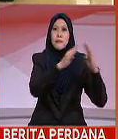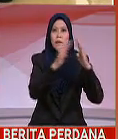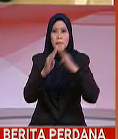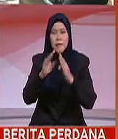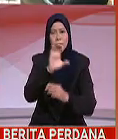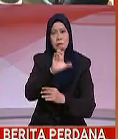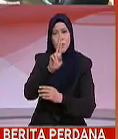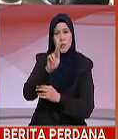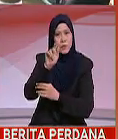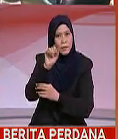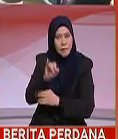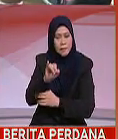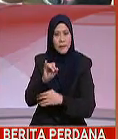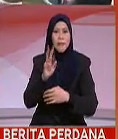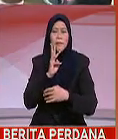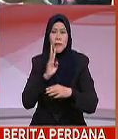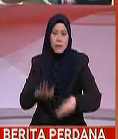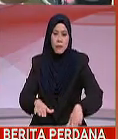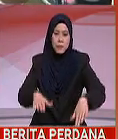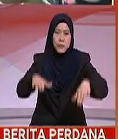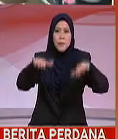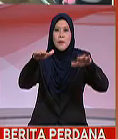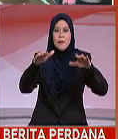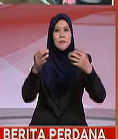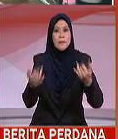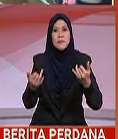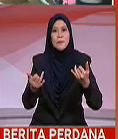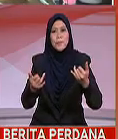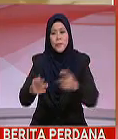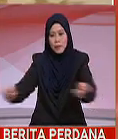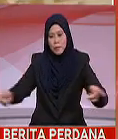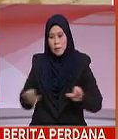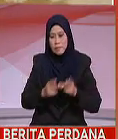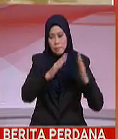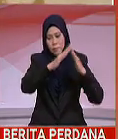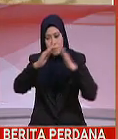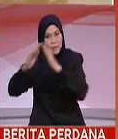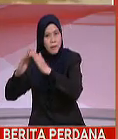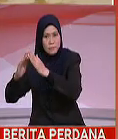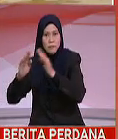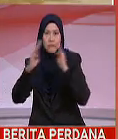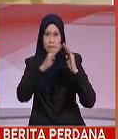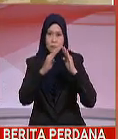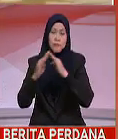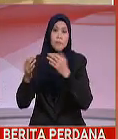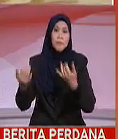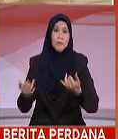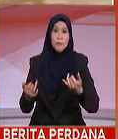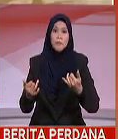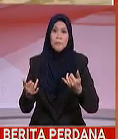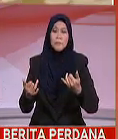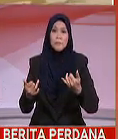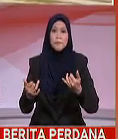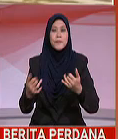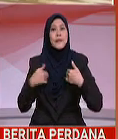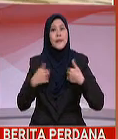Cukai ini dan telah pun melimpahi Bandar Cukai dan juga di sekitar perumahan di bandar ini. Dan untuk yang terkini di waktu ini, saya